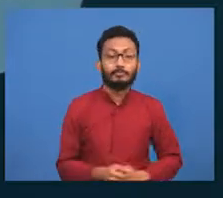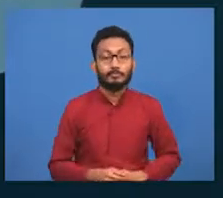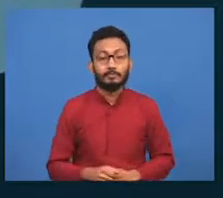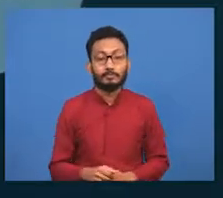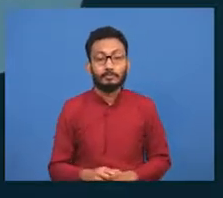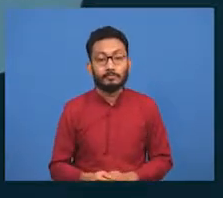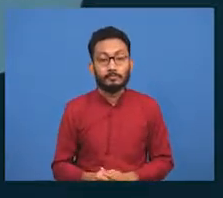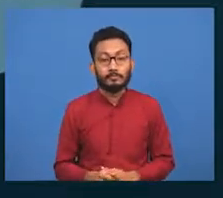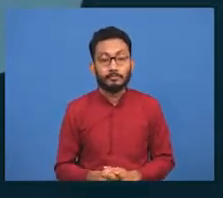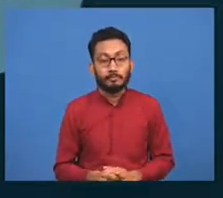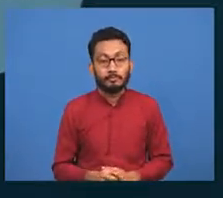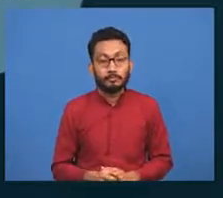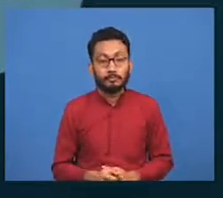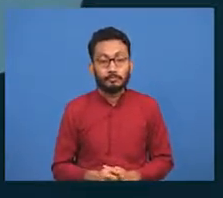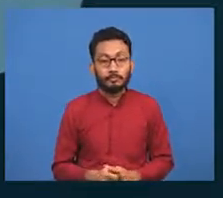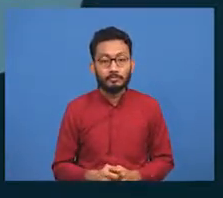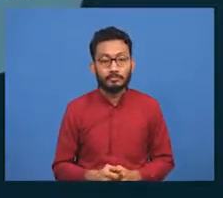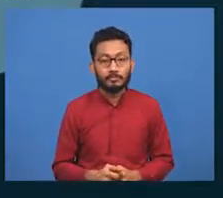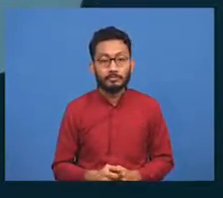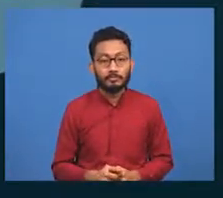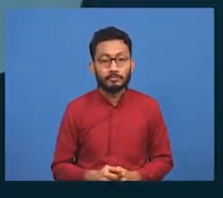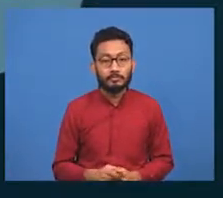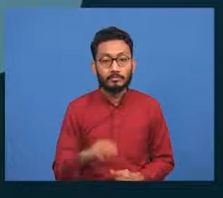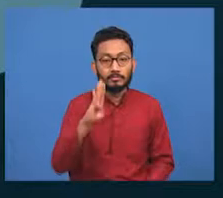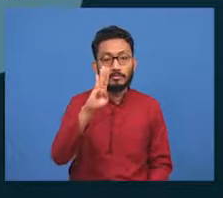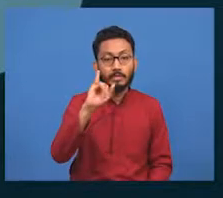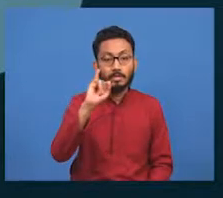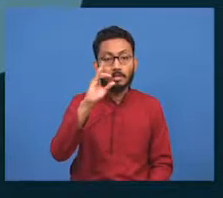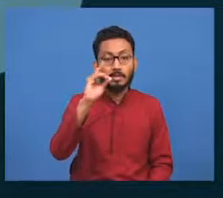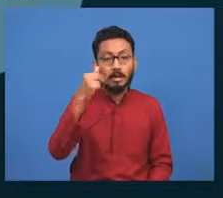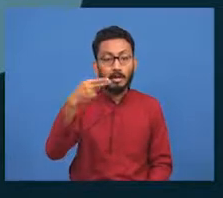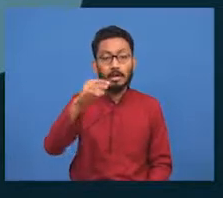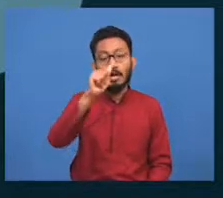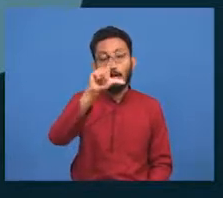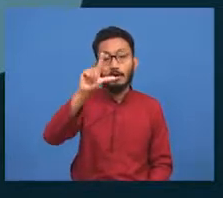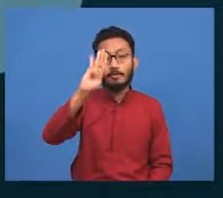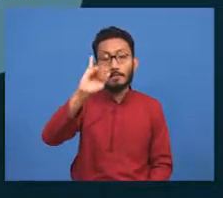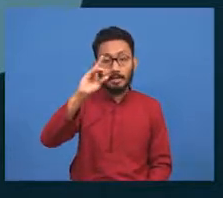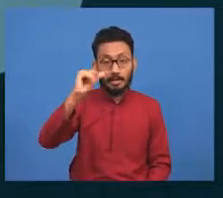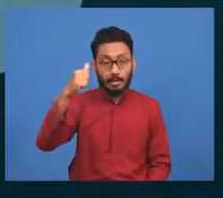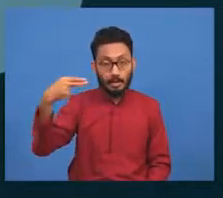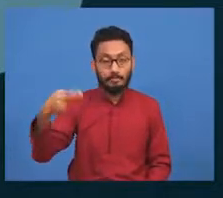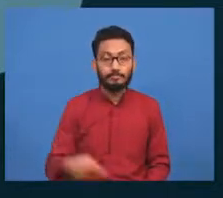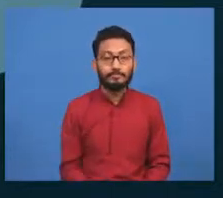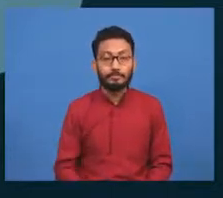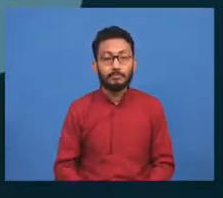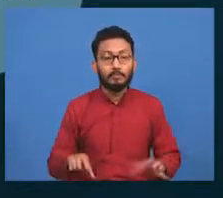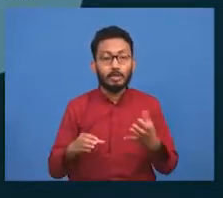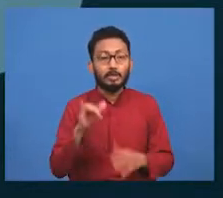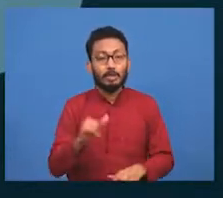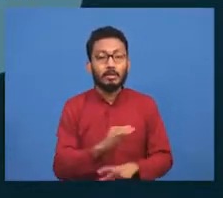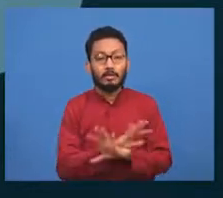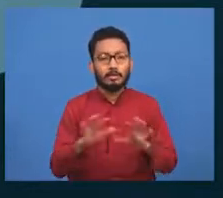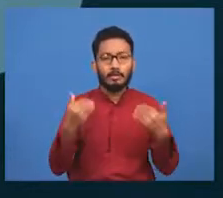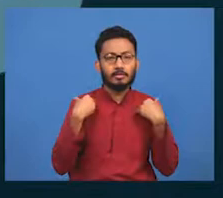Mereka melakukan amalan yang tiada dalam sunnah Rasulullah sallallahu alaihi wasallam, dan